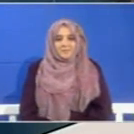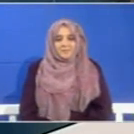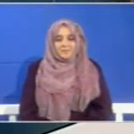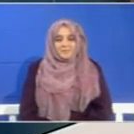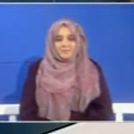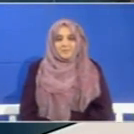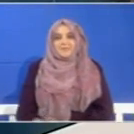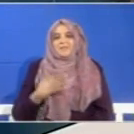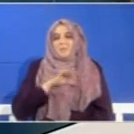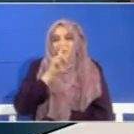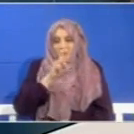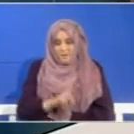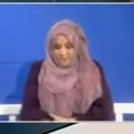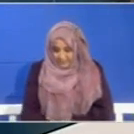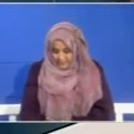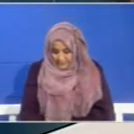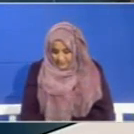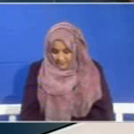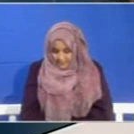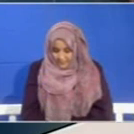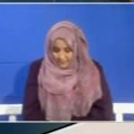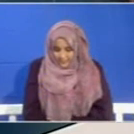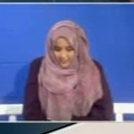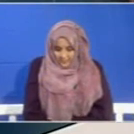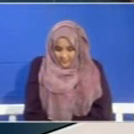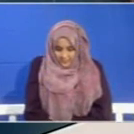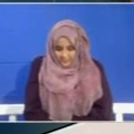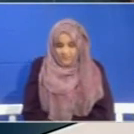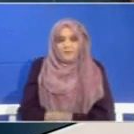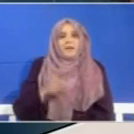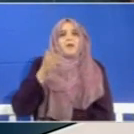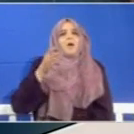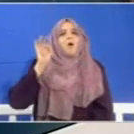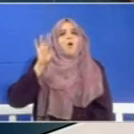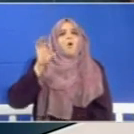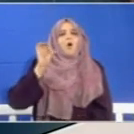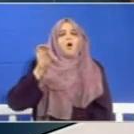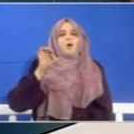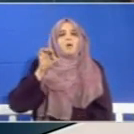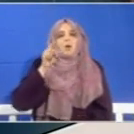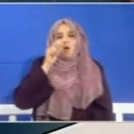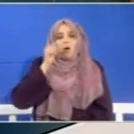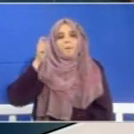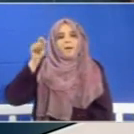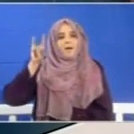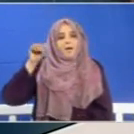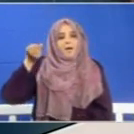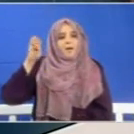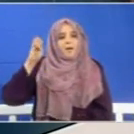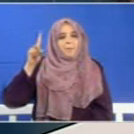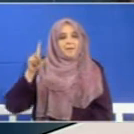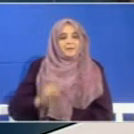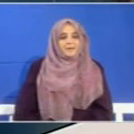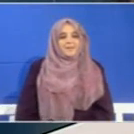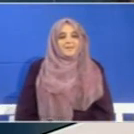الله. شكرا. احمد من وهران من الشرق الى الغرب، معنا اخونا احمد. السلام عليكم سي احمد. الو السلام عليكم.